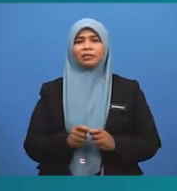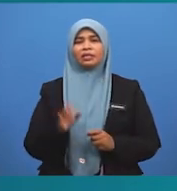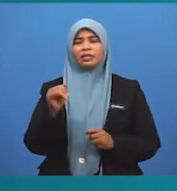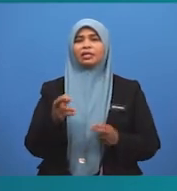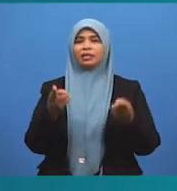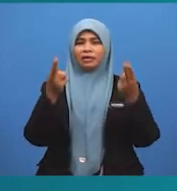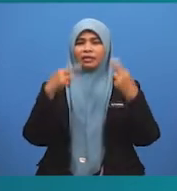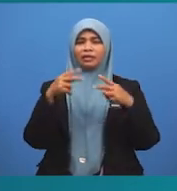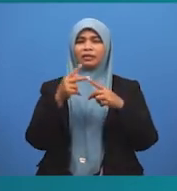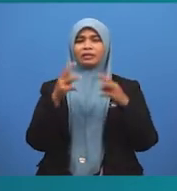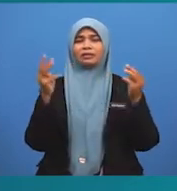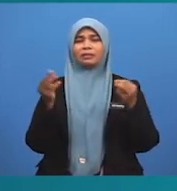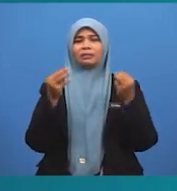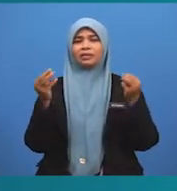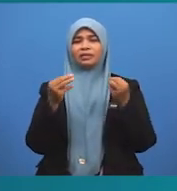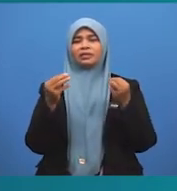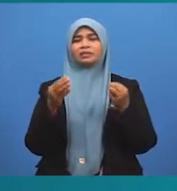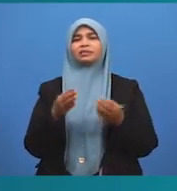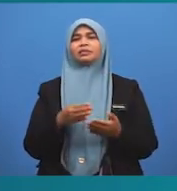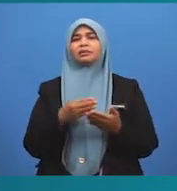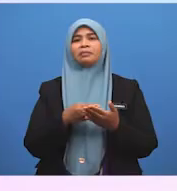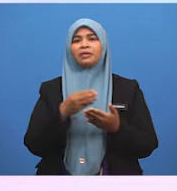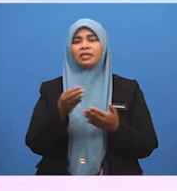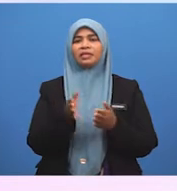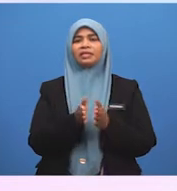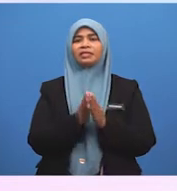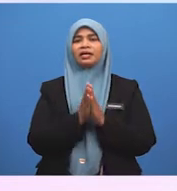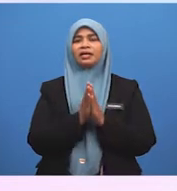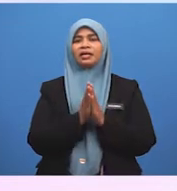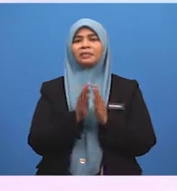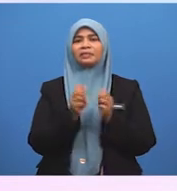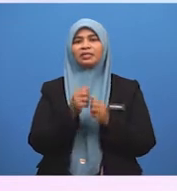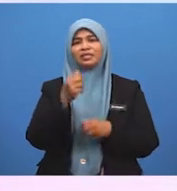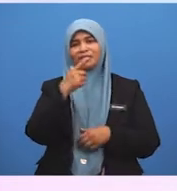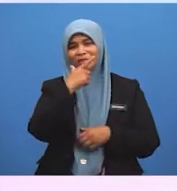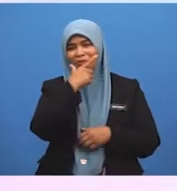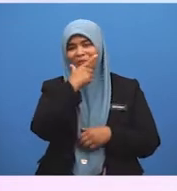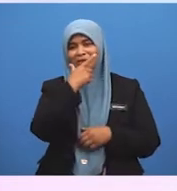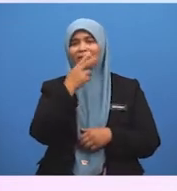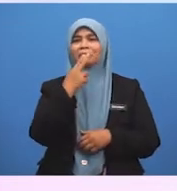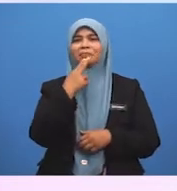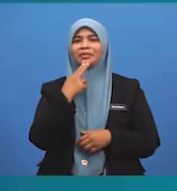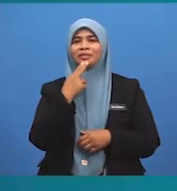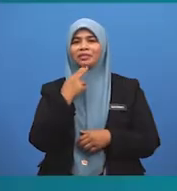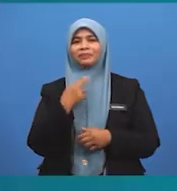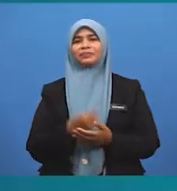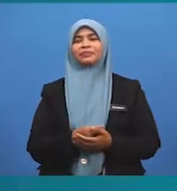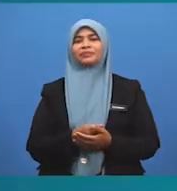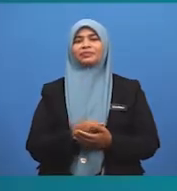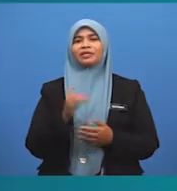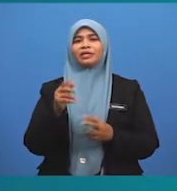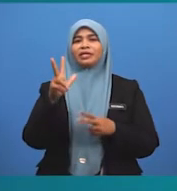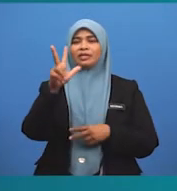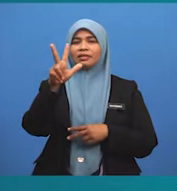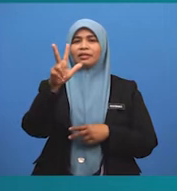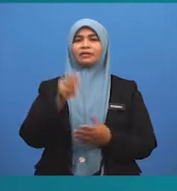ke majlis. Berikan salam kamu dengan senyuman yang manis. Yang